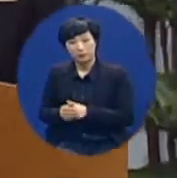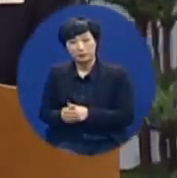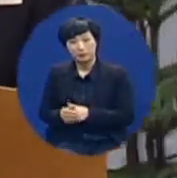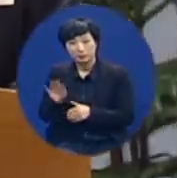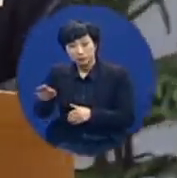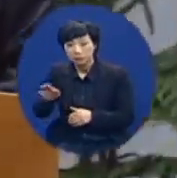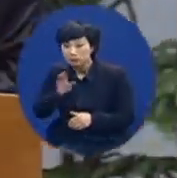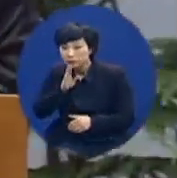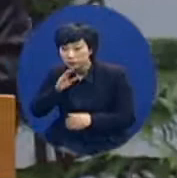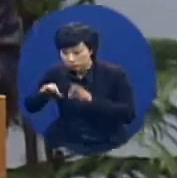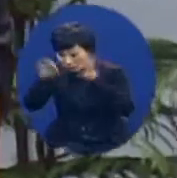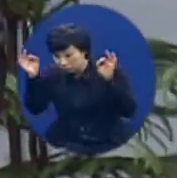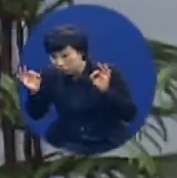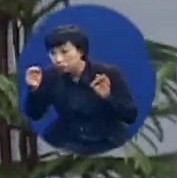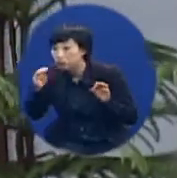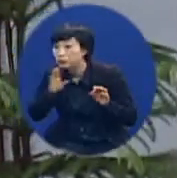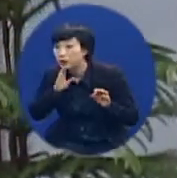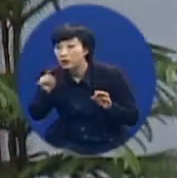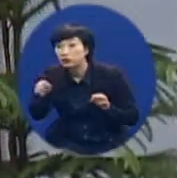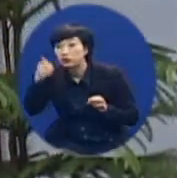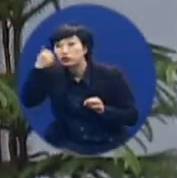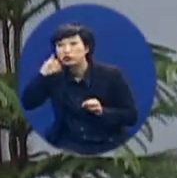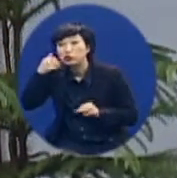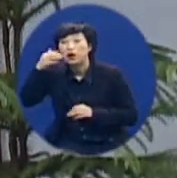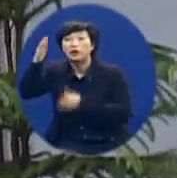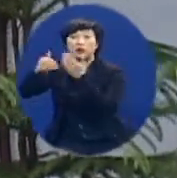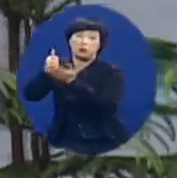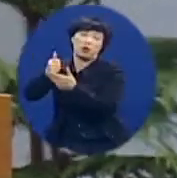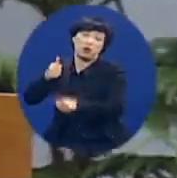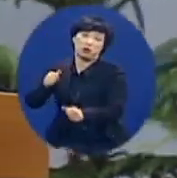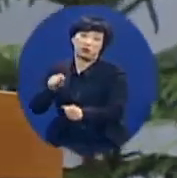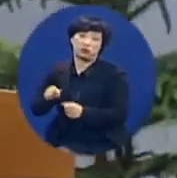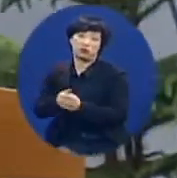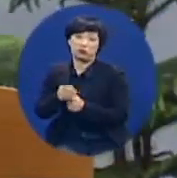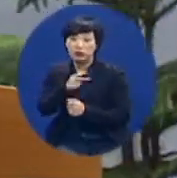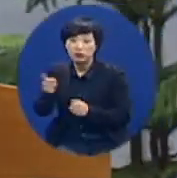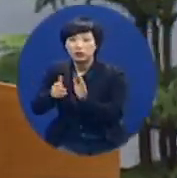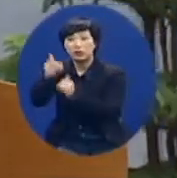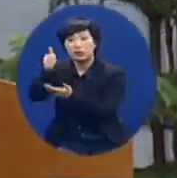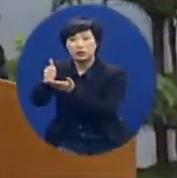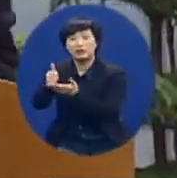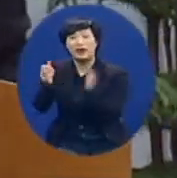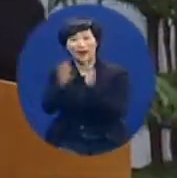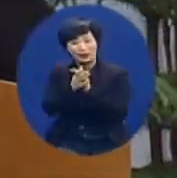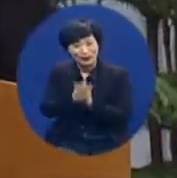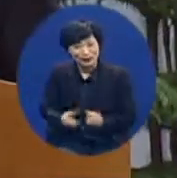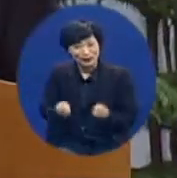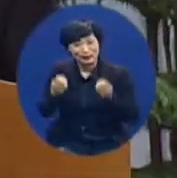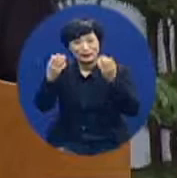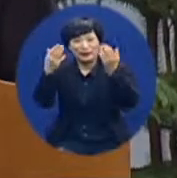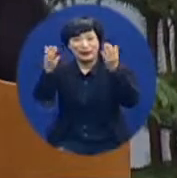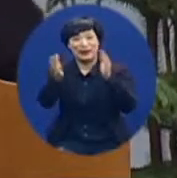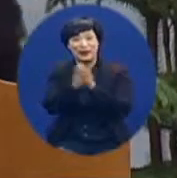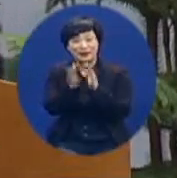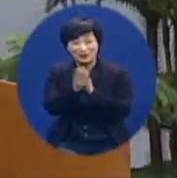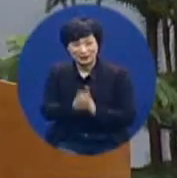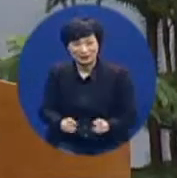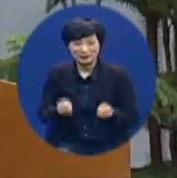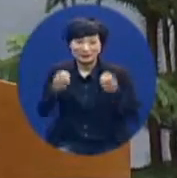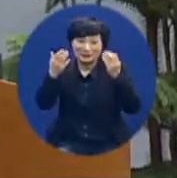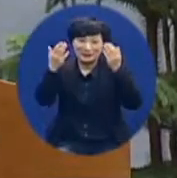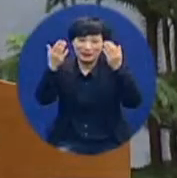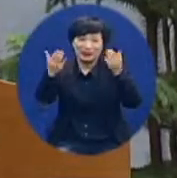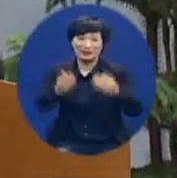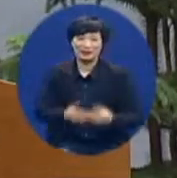사실 그분은 하나님의 아들이세요 아멘 할렐루야 아멘 할렐루야 아멘